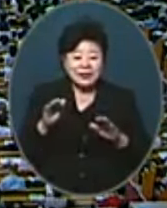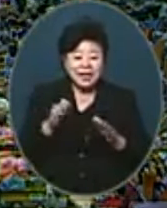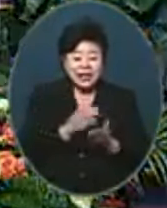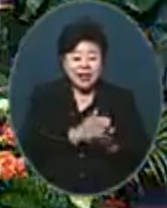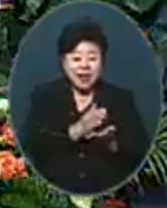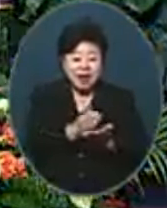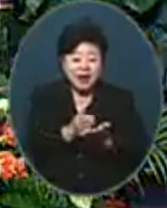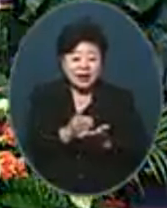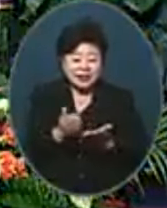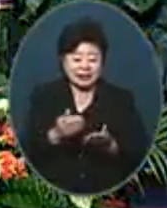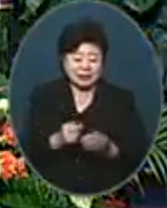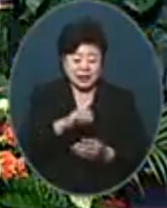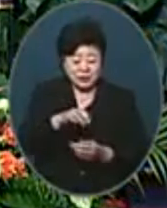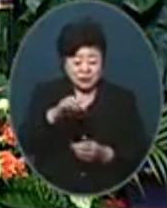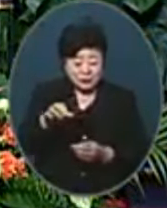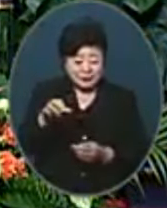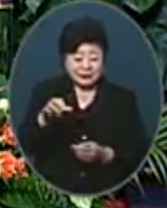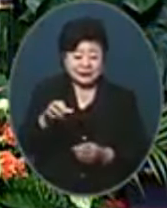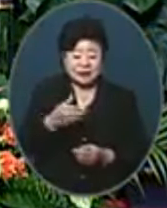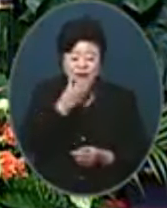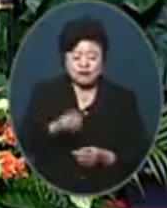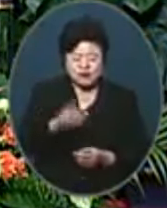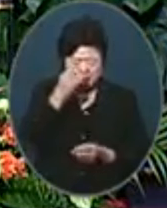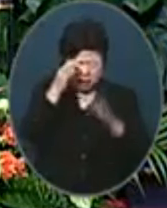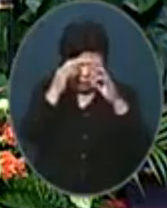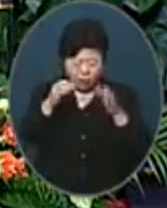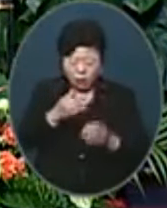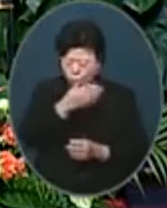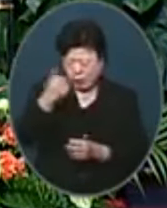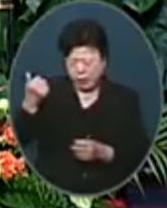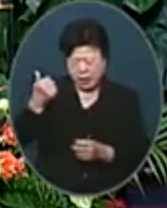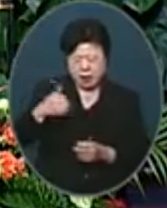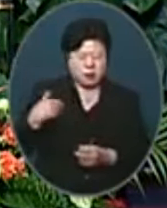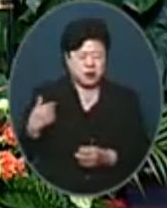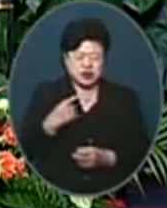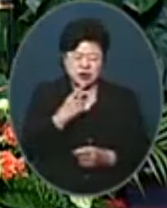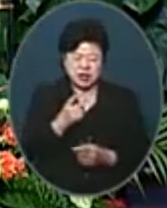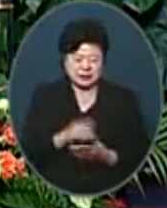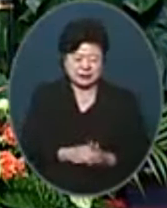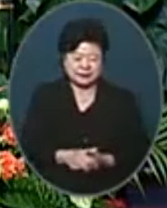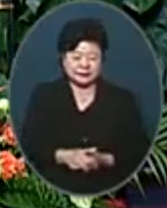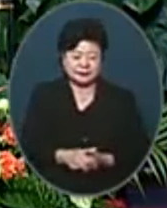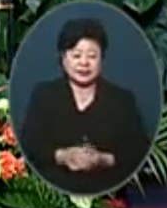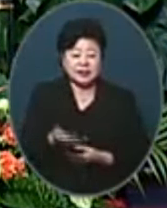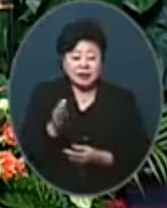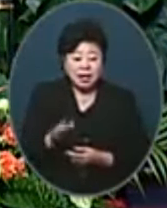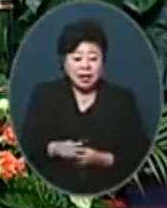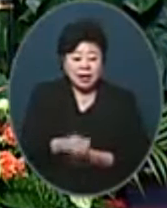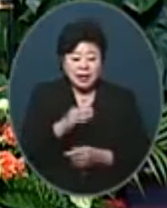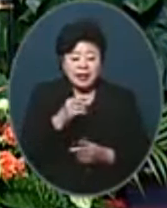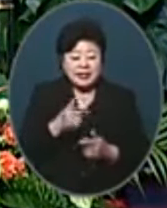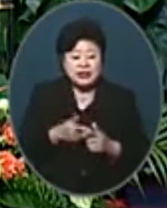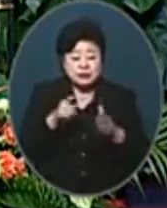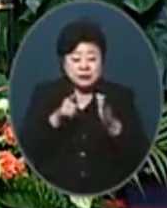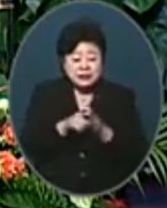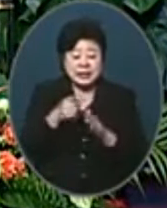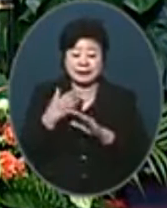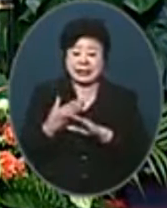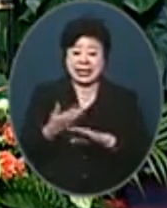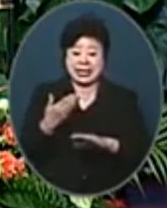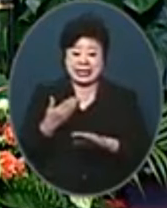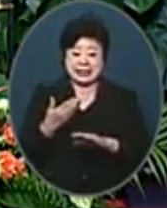가지 이유 때문에 이웃의 불행을 보고도 외면하고 모른 척합니다. 하지만 우리 그리스도인은 달라야